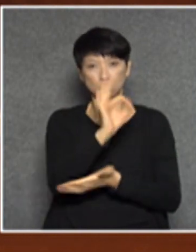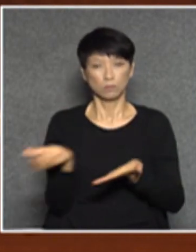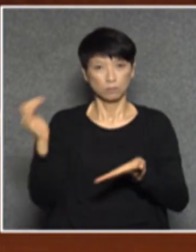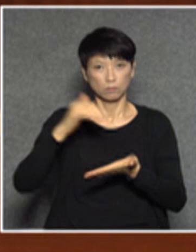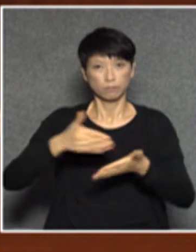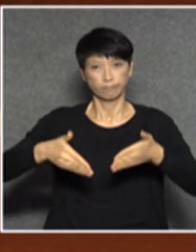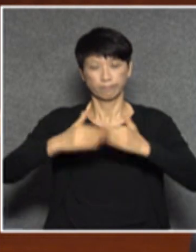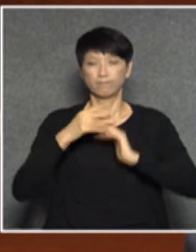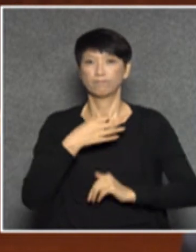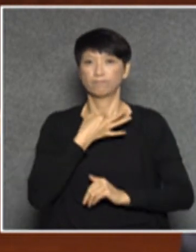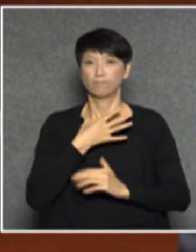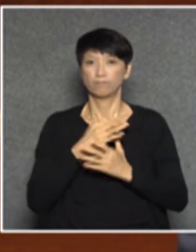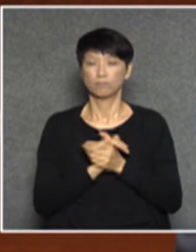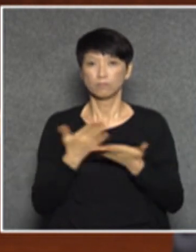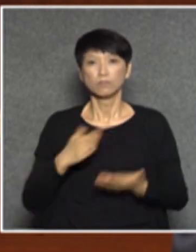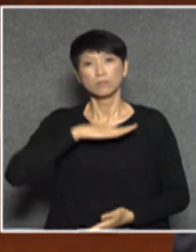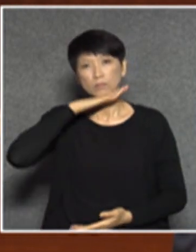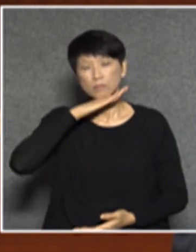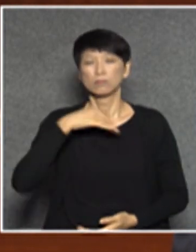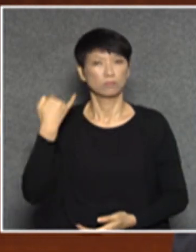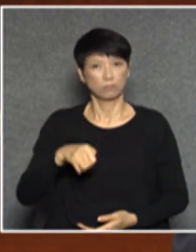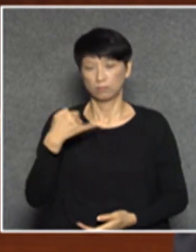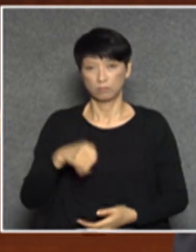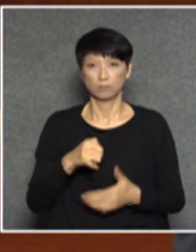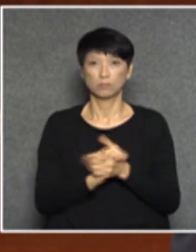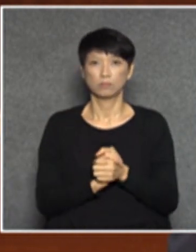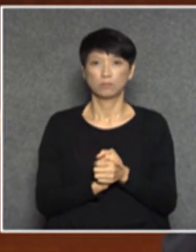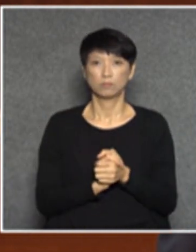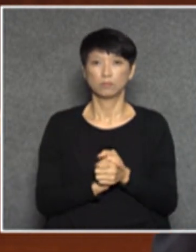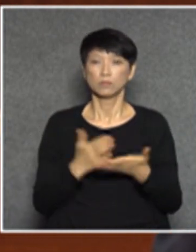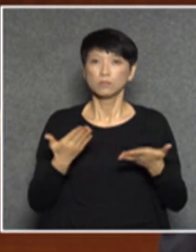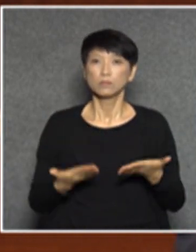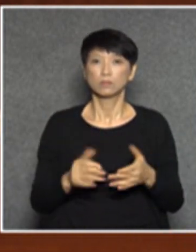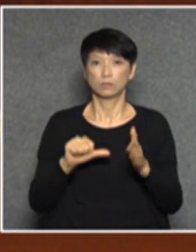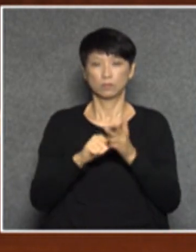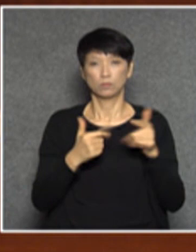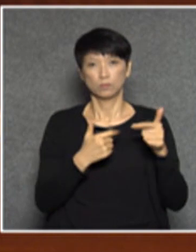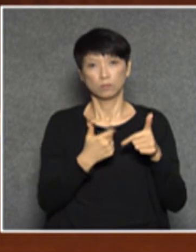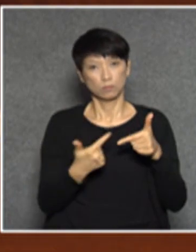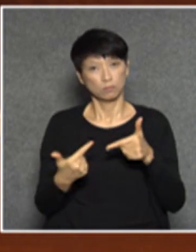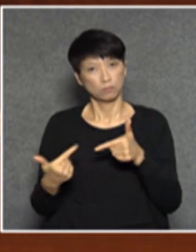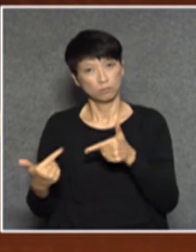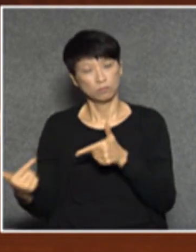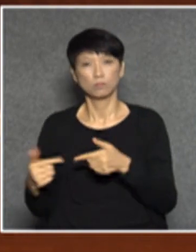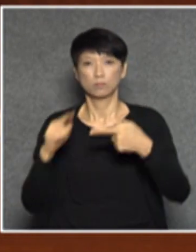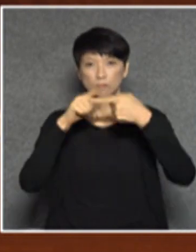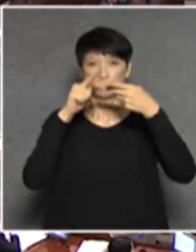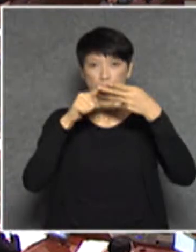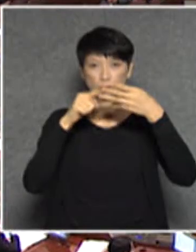我哋唔能夠等，所以咧，我睇最好嘅咧都係做繼續做啊，剛才嗰四個方面嘅工